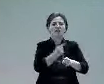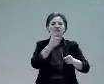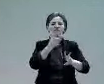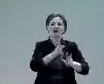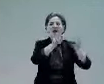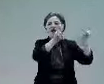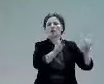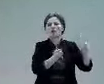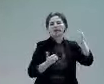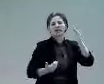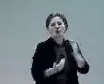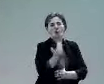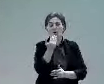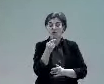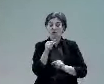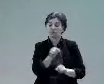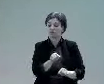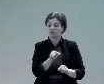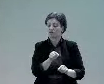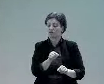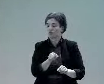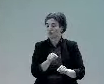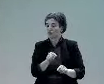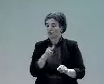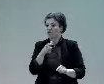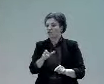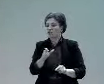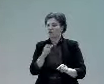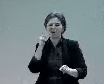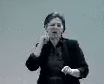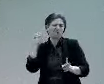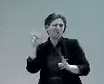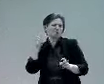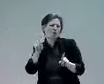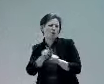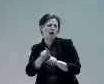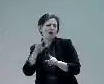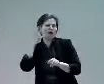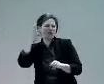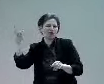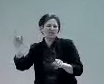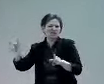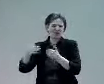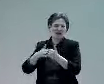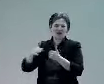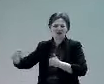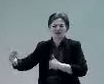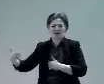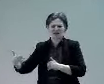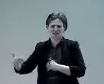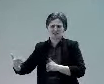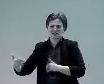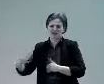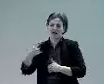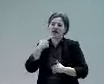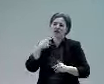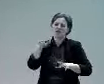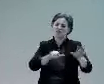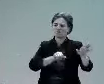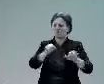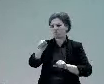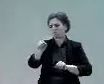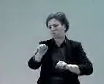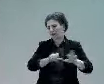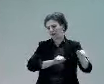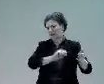non aveva mai detto, forse perché suonavano un po' di destra, cercando di rincorrerla sul suo terreno con l'unico esito, purtroppo,